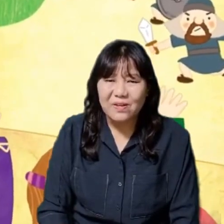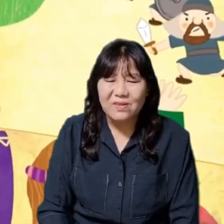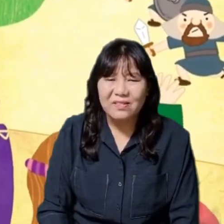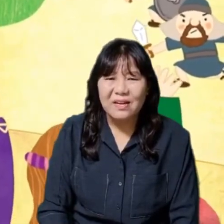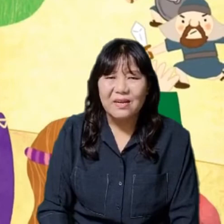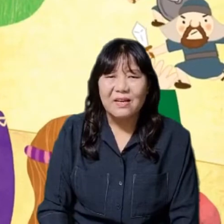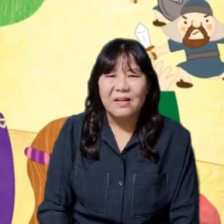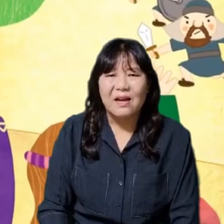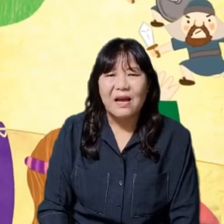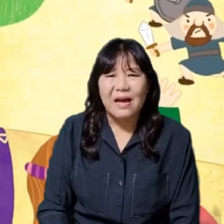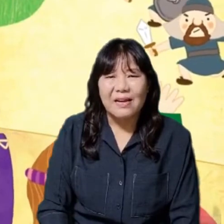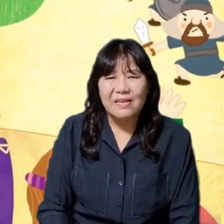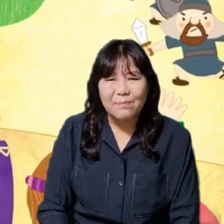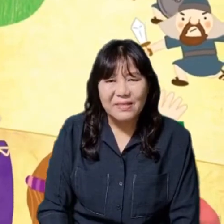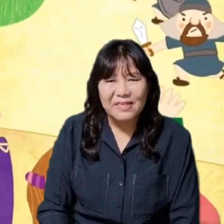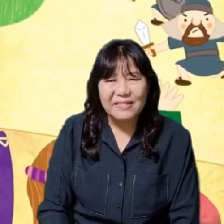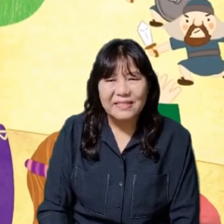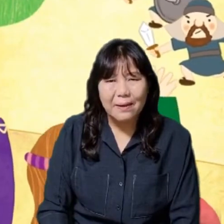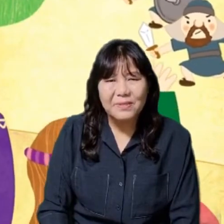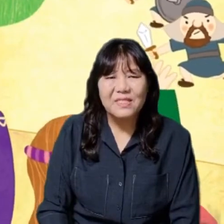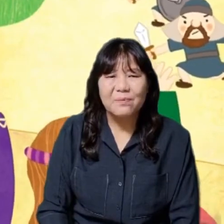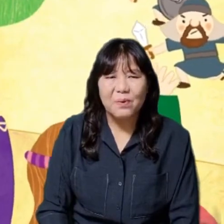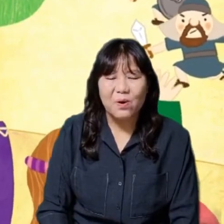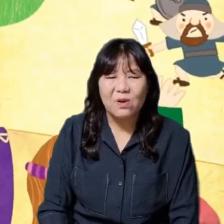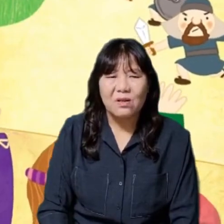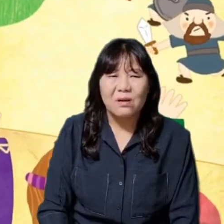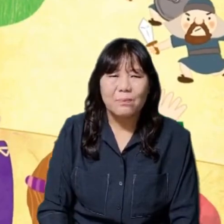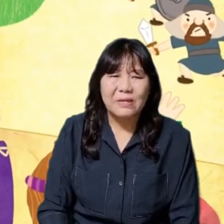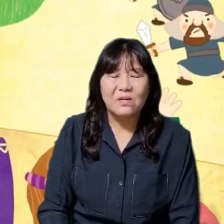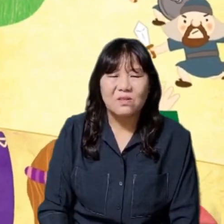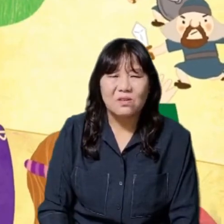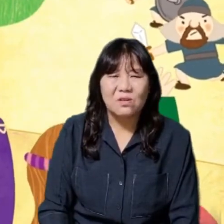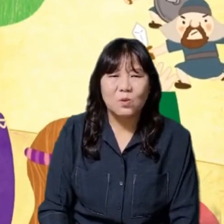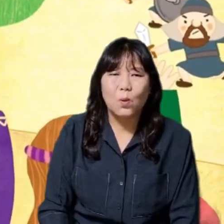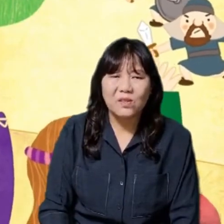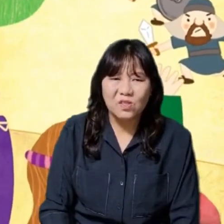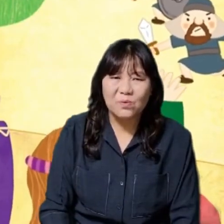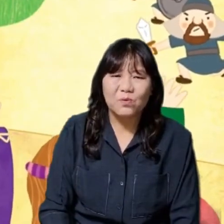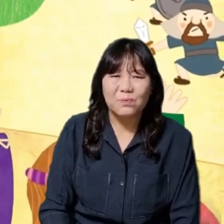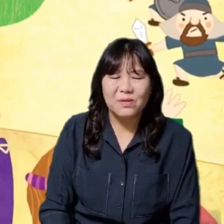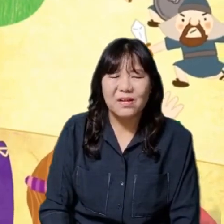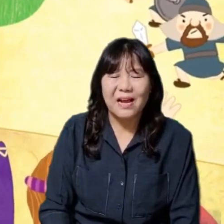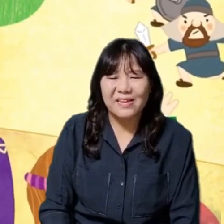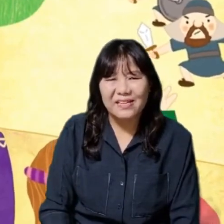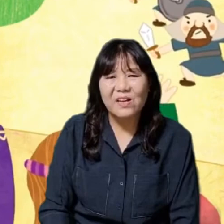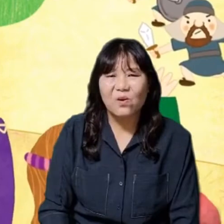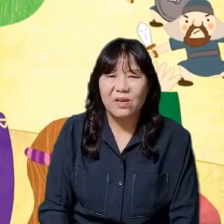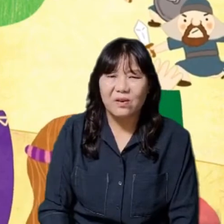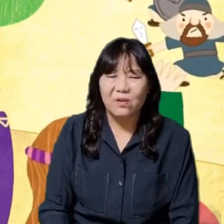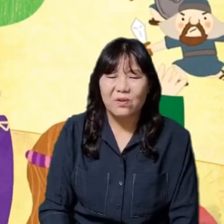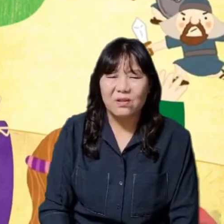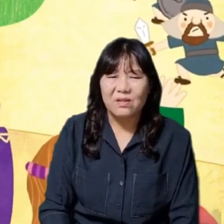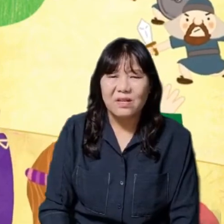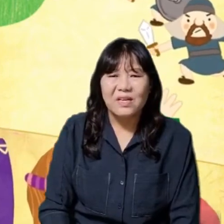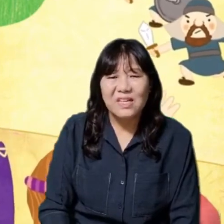이스라엘 백성은 하나님만이 참신이며 백성들을 도와주실 분임을 알게 된